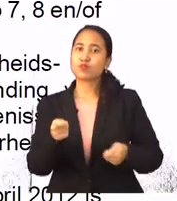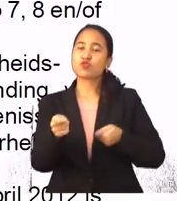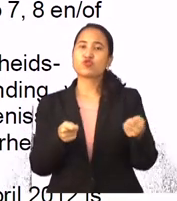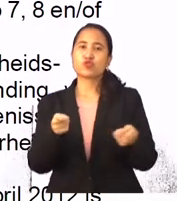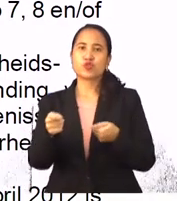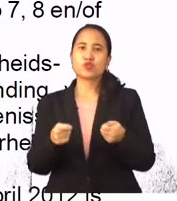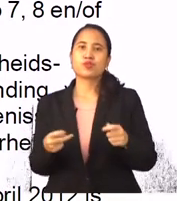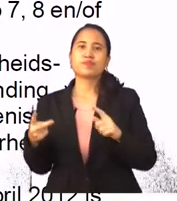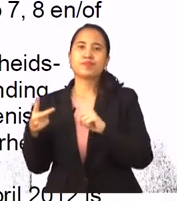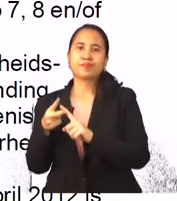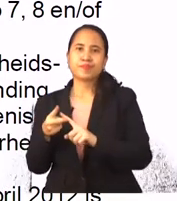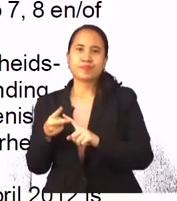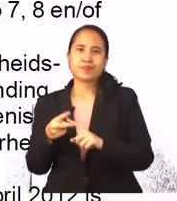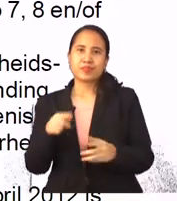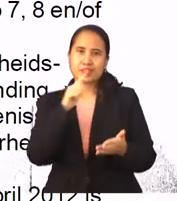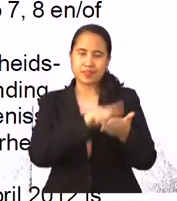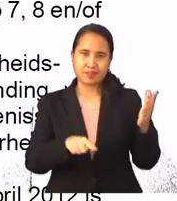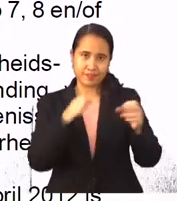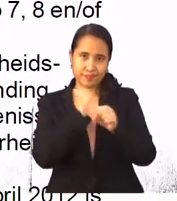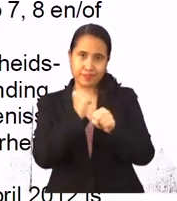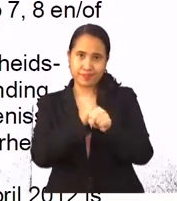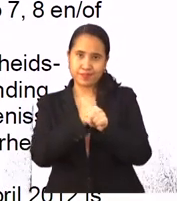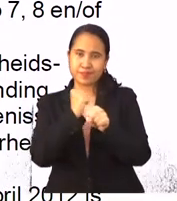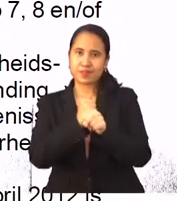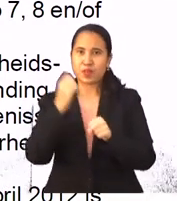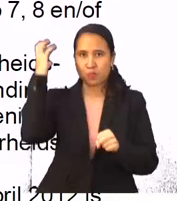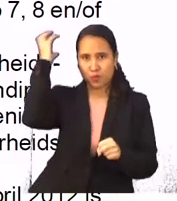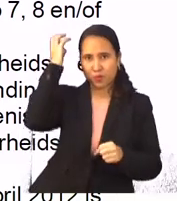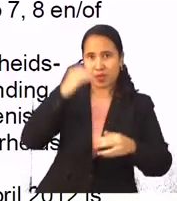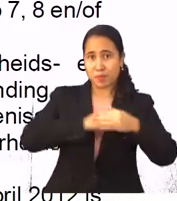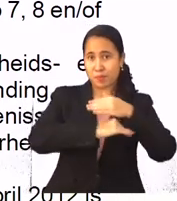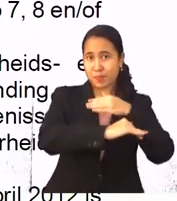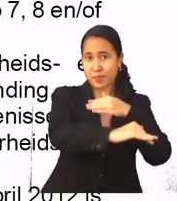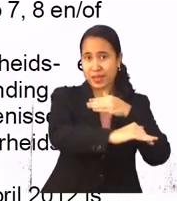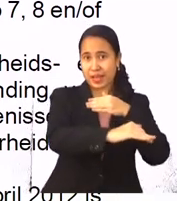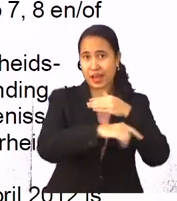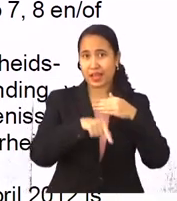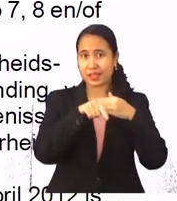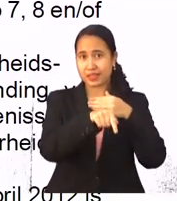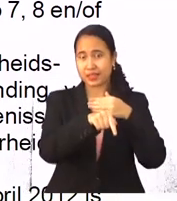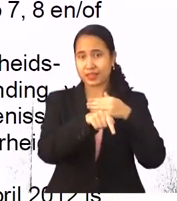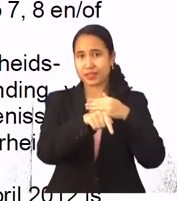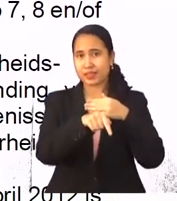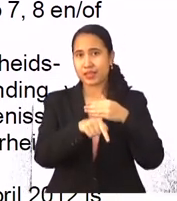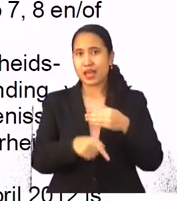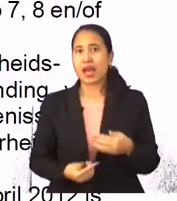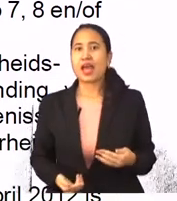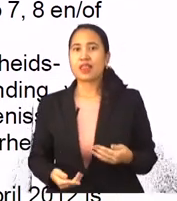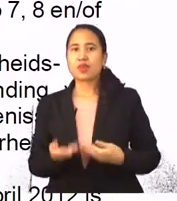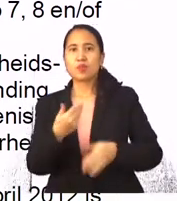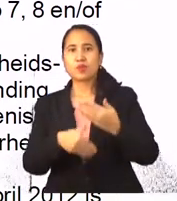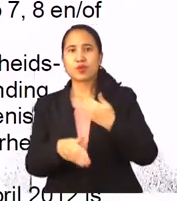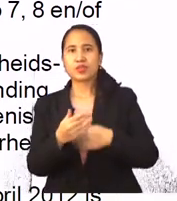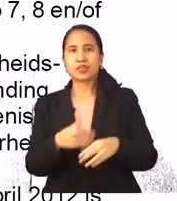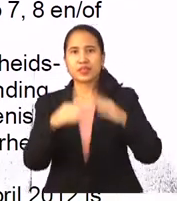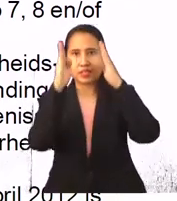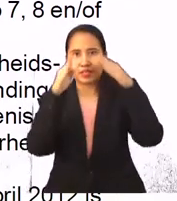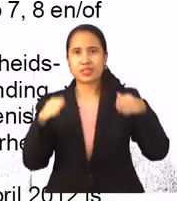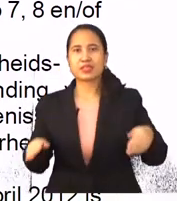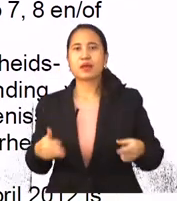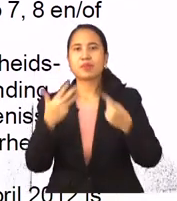2. Strafbare feiten in het kader van het conflict in het binnenland en de gebeurtenissen in december 82.